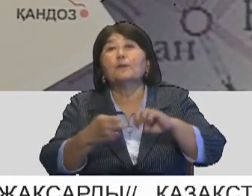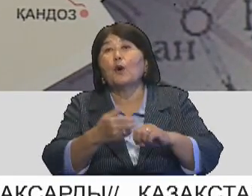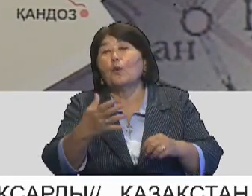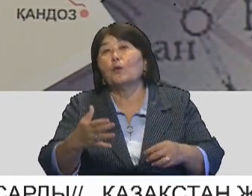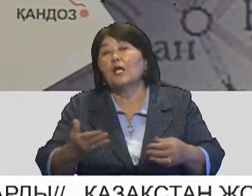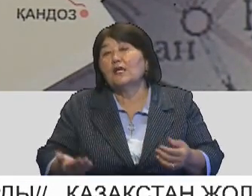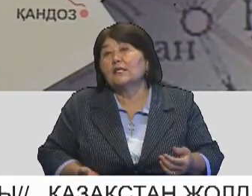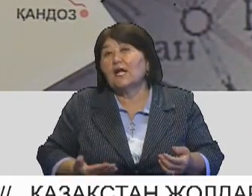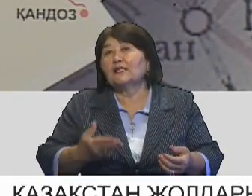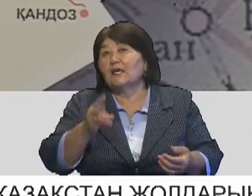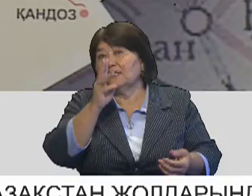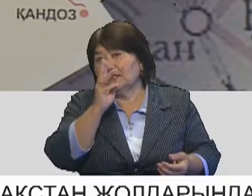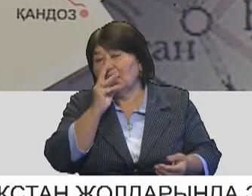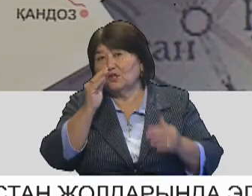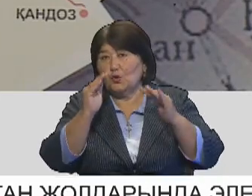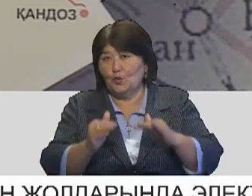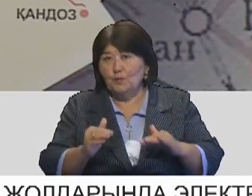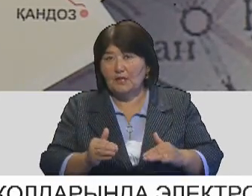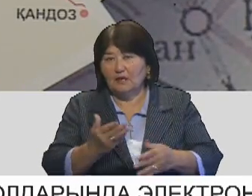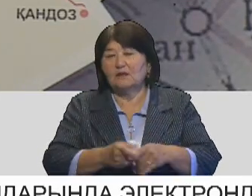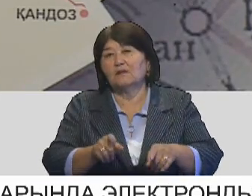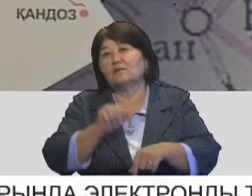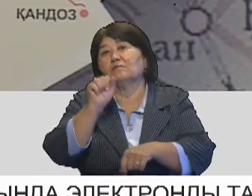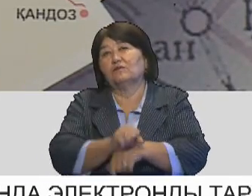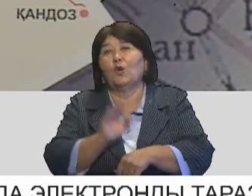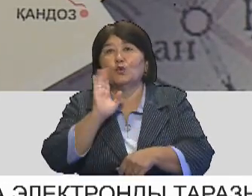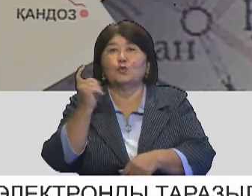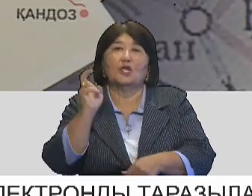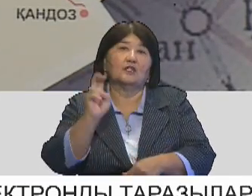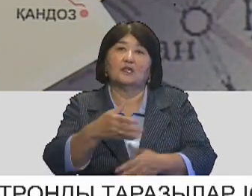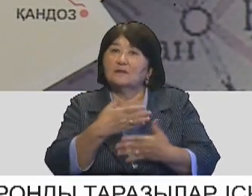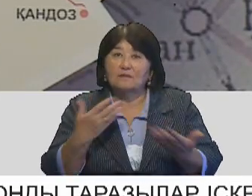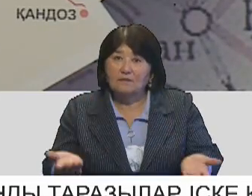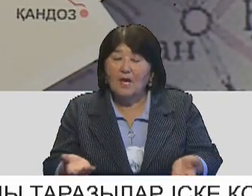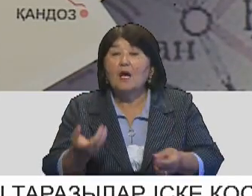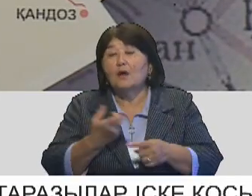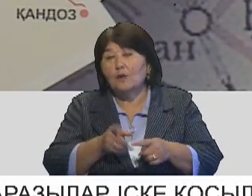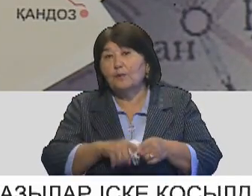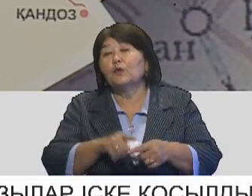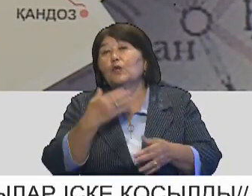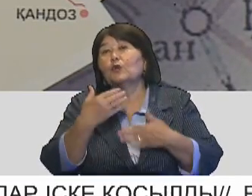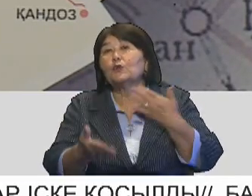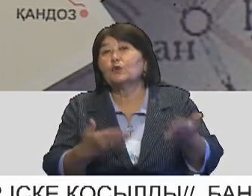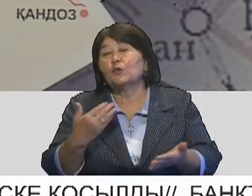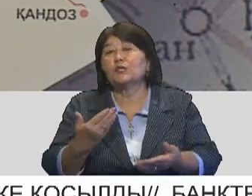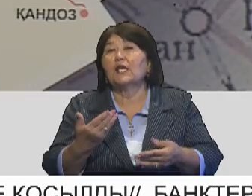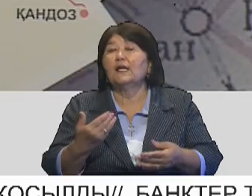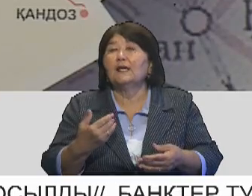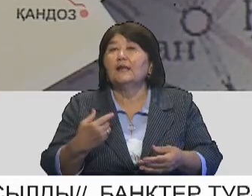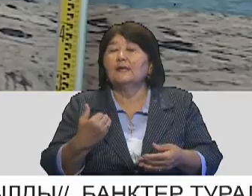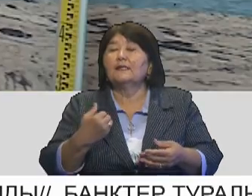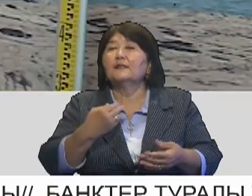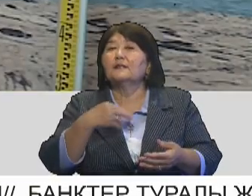олардың әлеуметтік жағдай, яғни жалақысының төмендігіменен тоқтатады су шаруашылық басқармалары. сондықтан бұл сұрақты оларды жете назарға